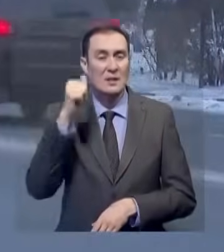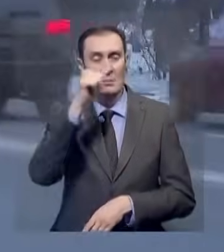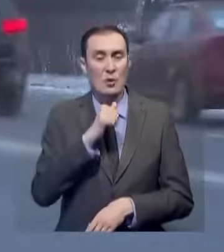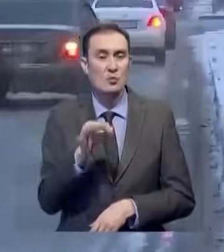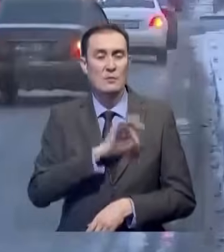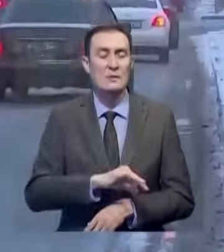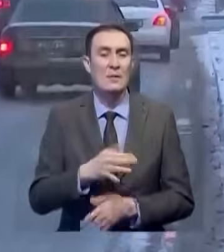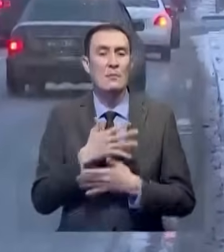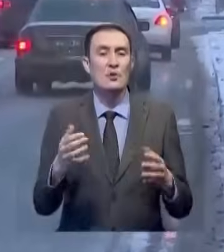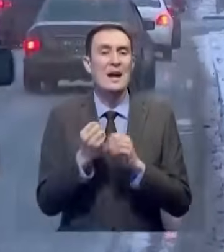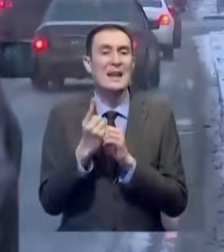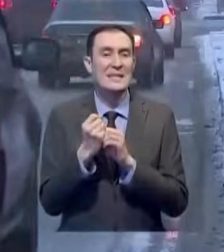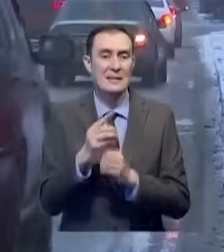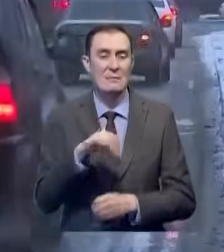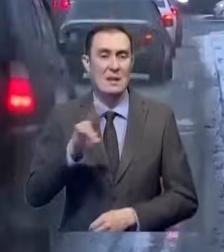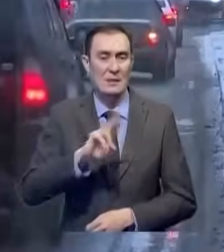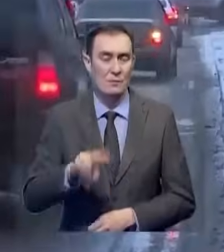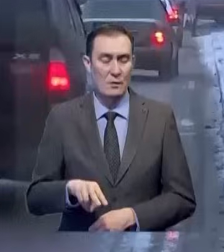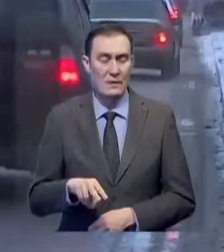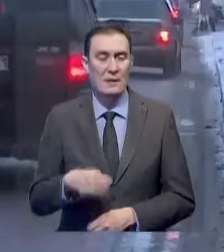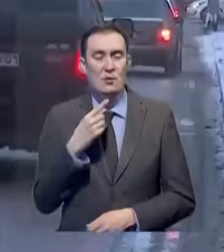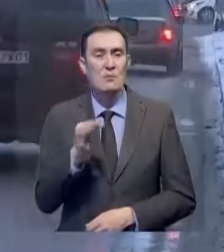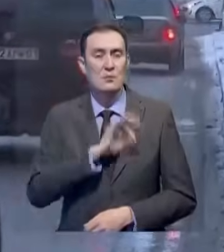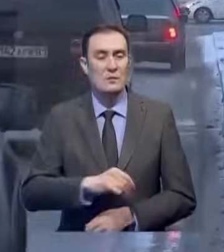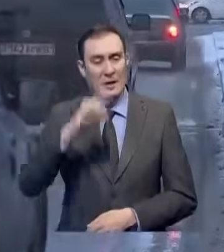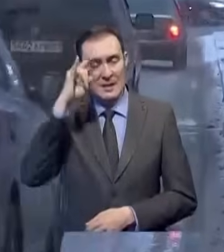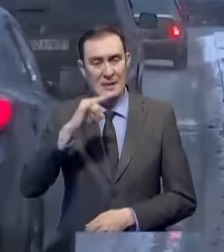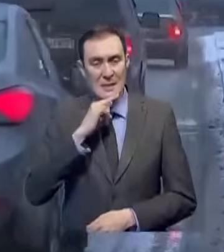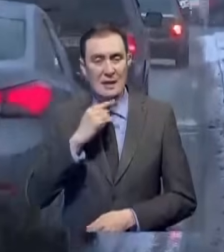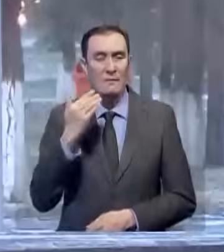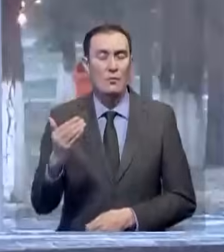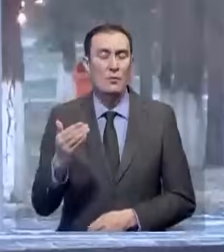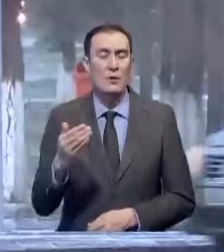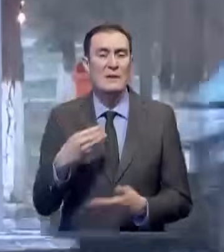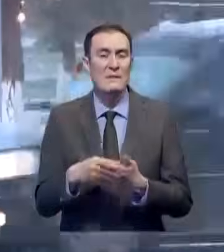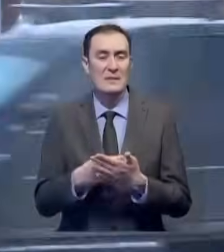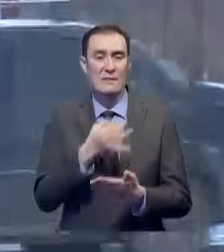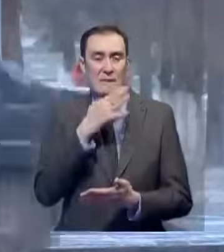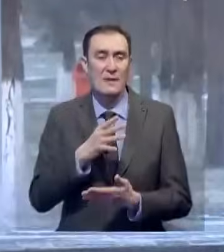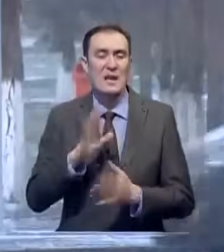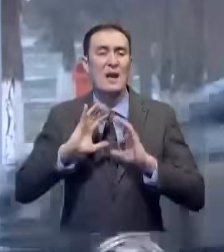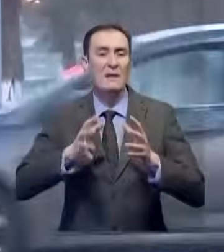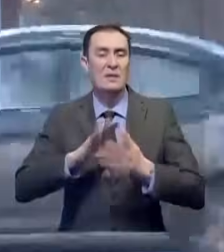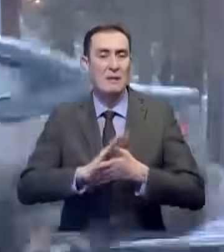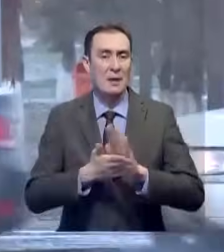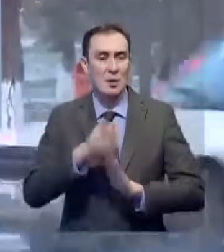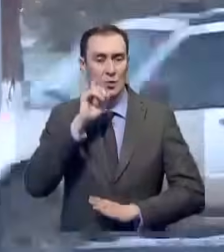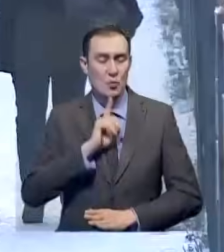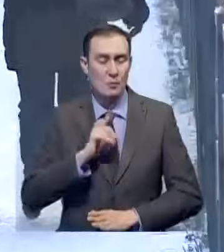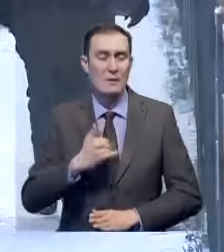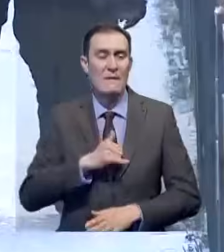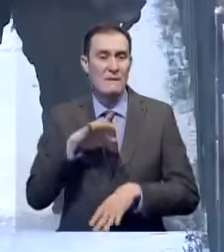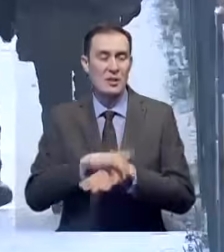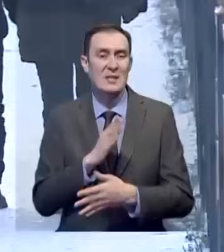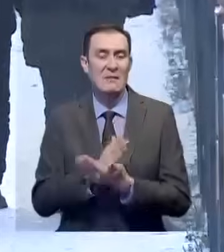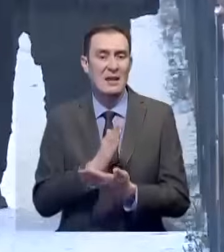году освоил чуть больше 11 миллиардов. Эксперты отмечают, преимуществом Казахстана в глазах инвесторов является удобное географическое положение. Наша страна